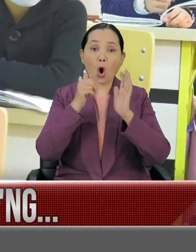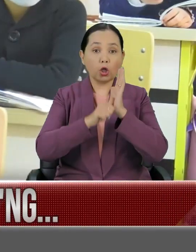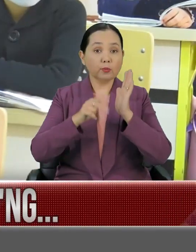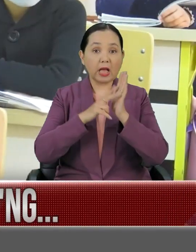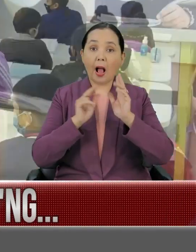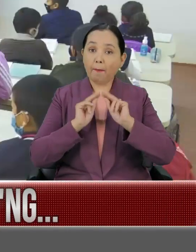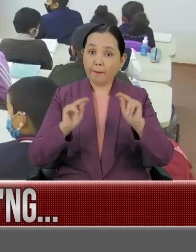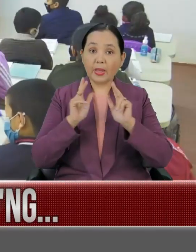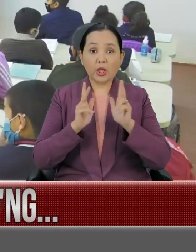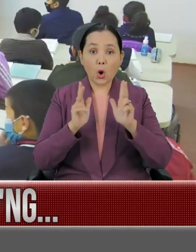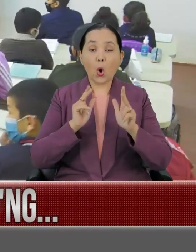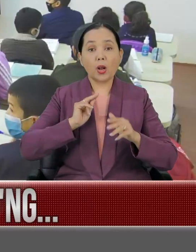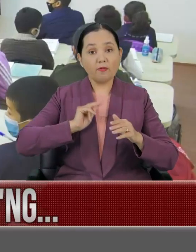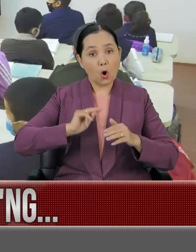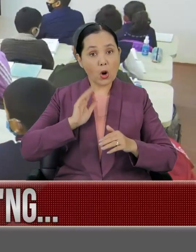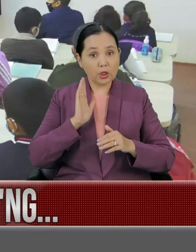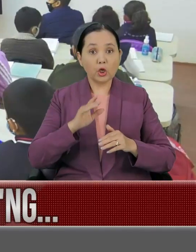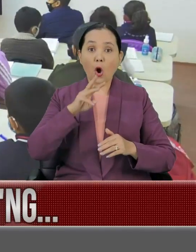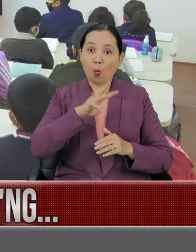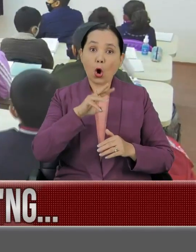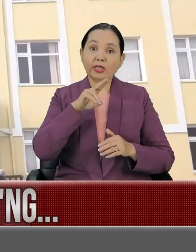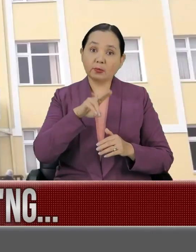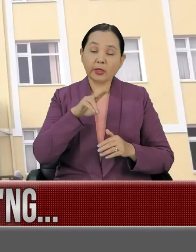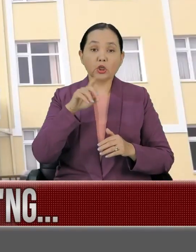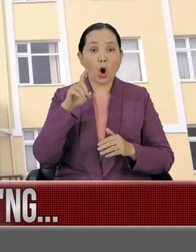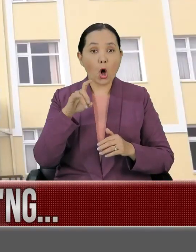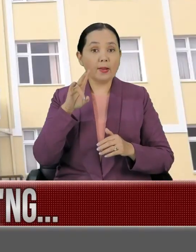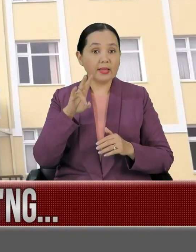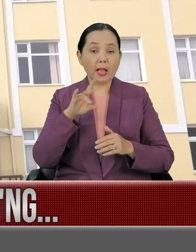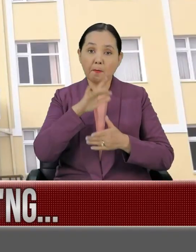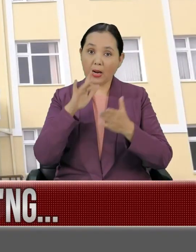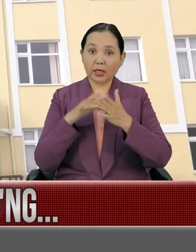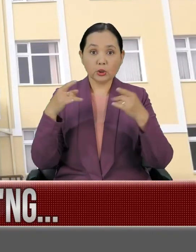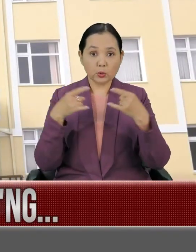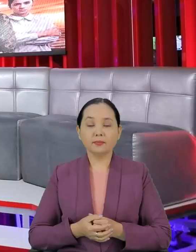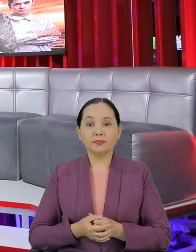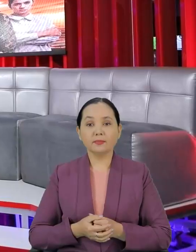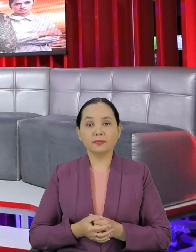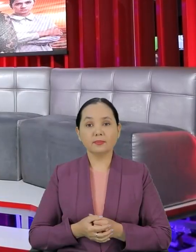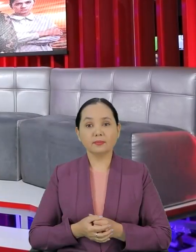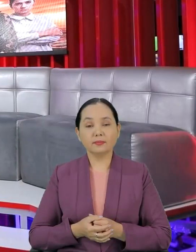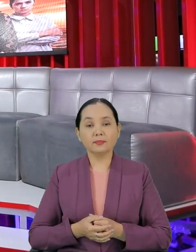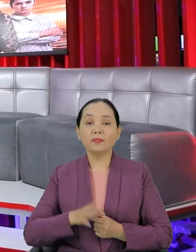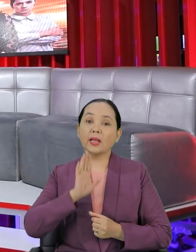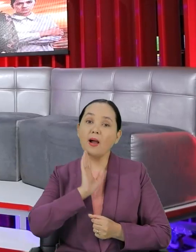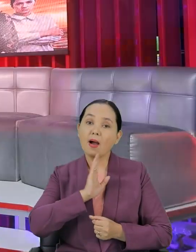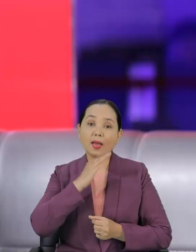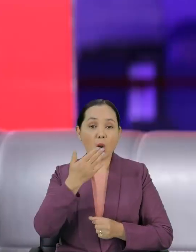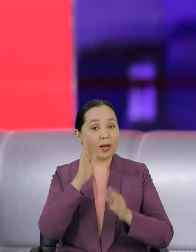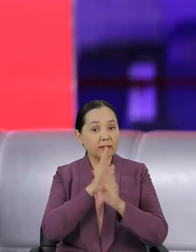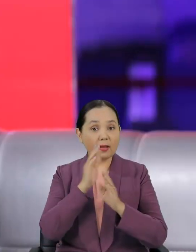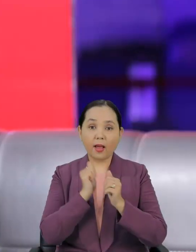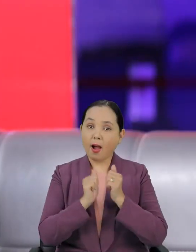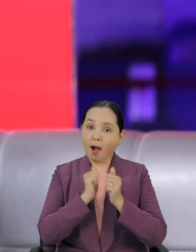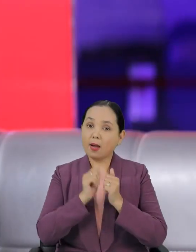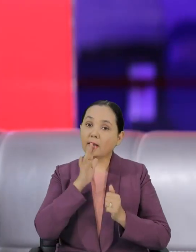nafar pedagog xodimlar faoliyat yuritishmoqda. Muqaddas Panjiyeva, Xolmat Nematullayev, Markaziy studiya. Ayollar taqdiri har